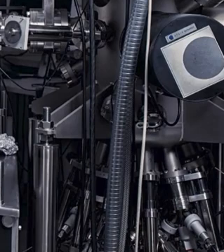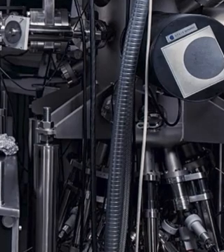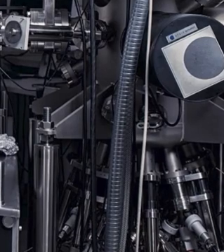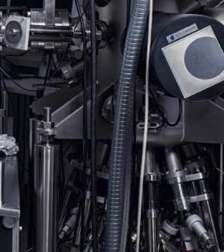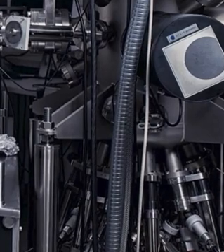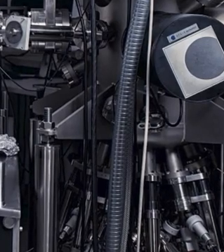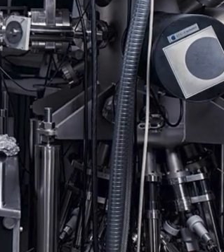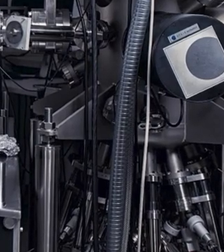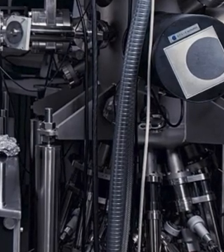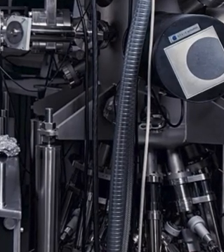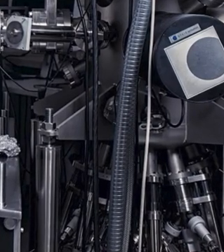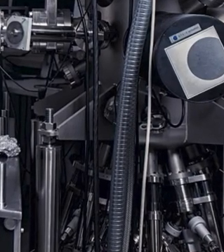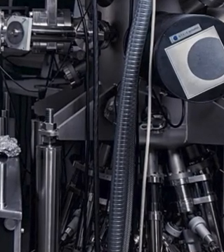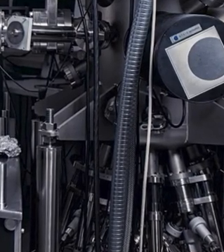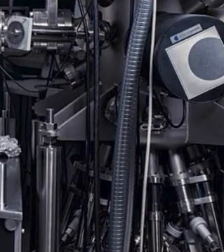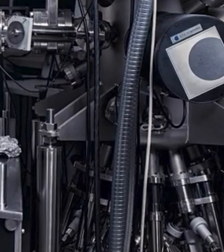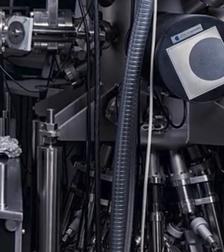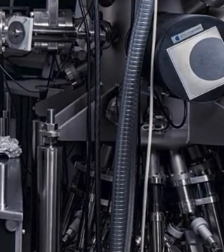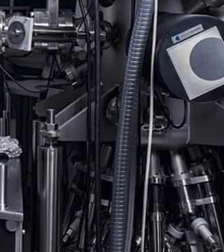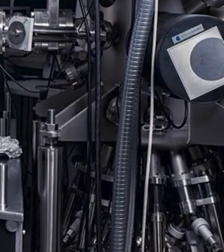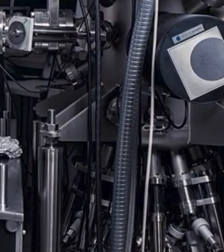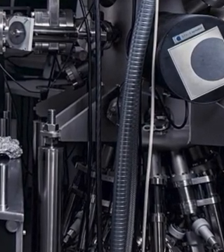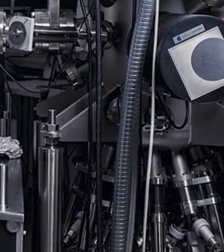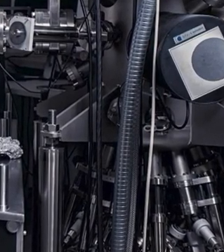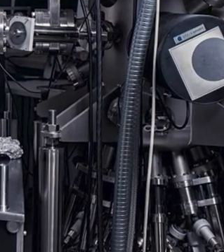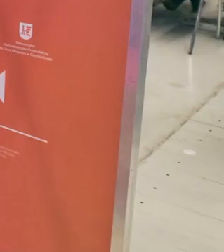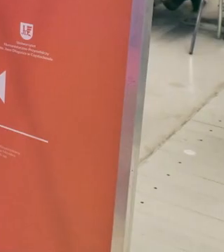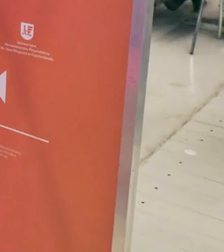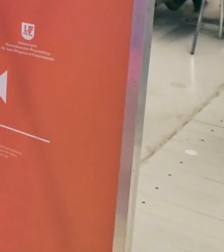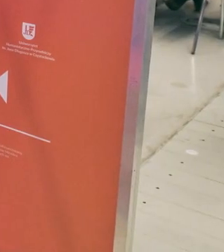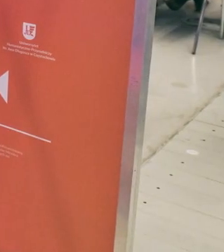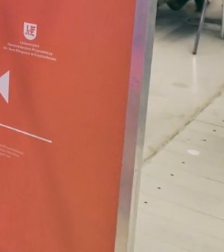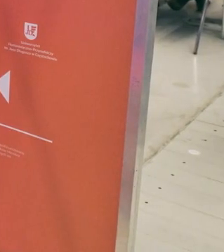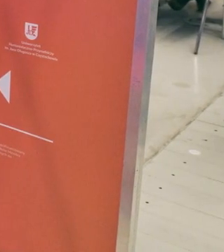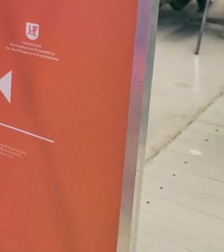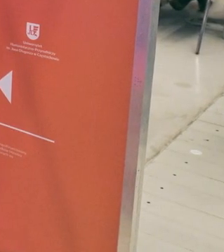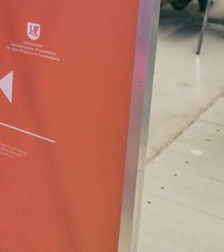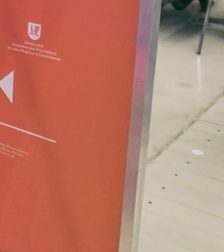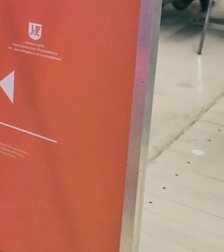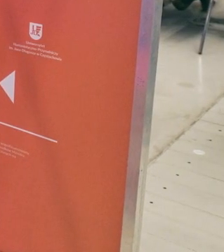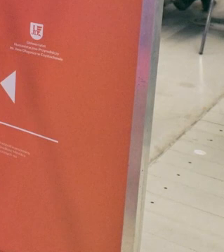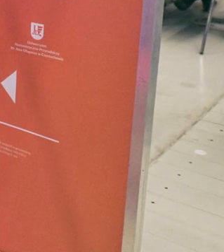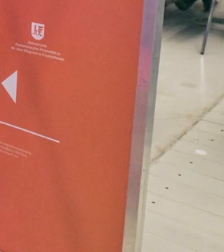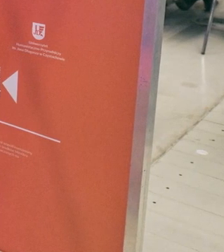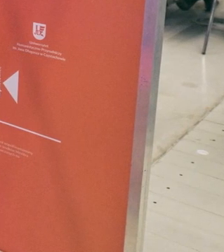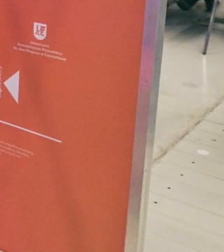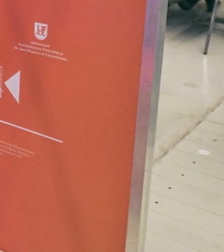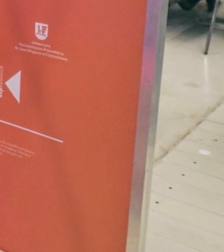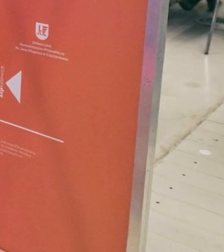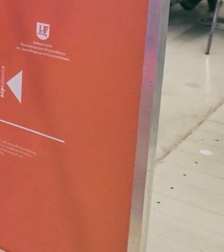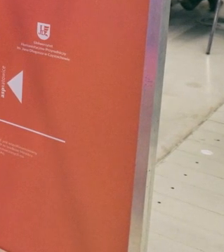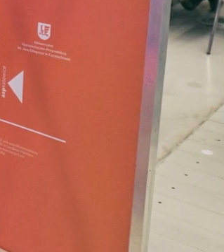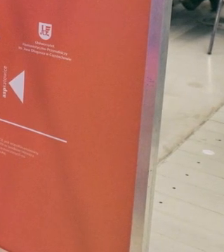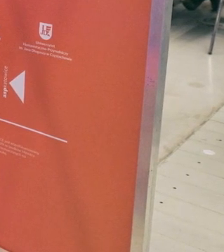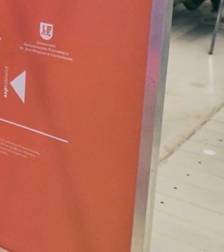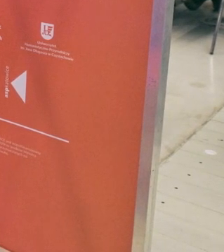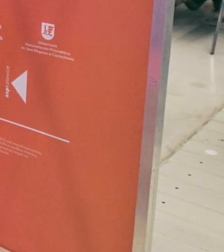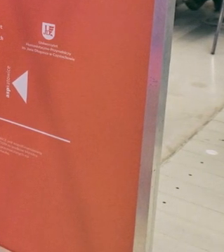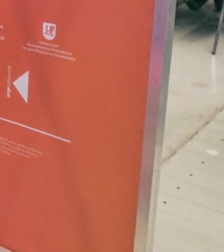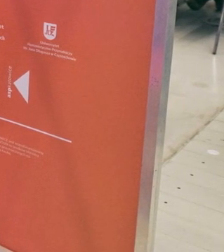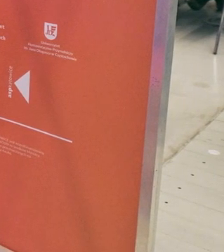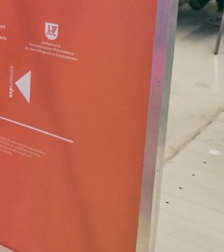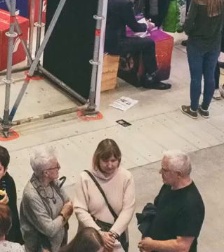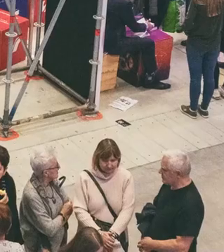wszelkie problemy prawne, ale także wszystkie inne kłopoty. Także zapraszamy serdecznie. Warto też w tym miejscu wspomnieć, że od